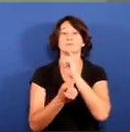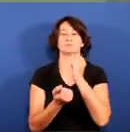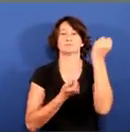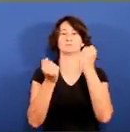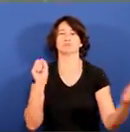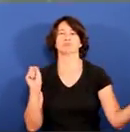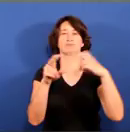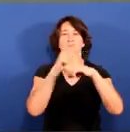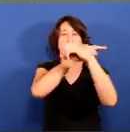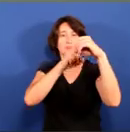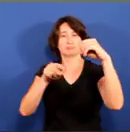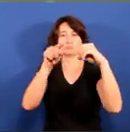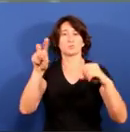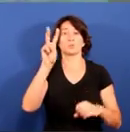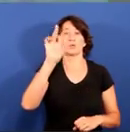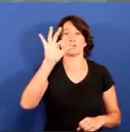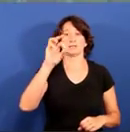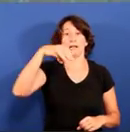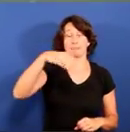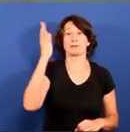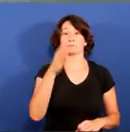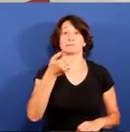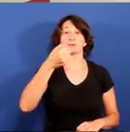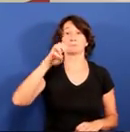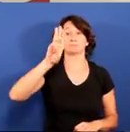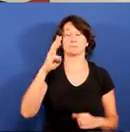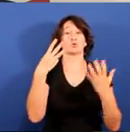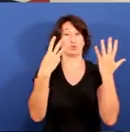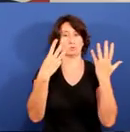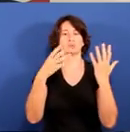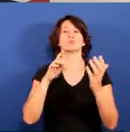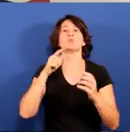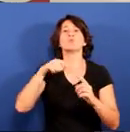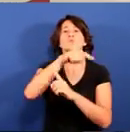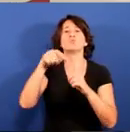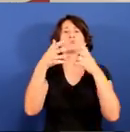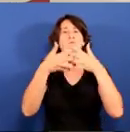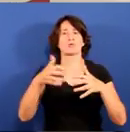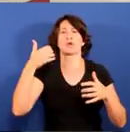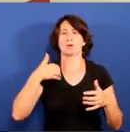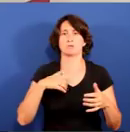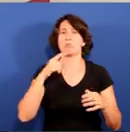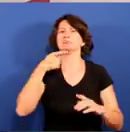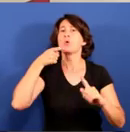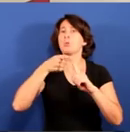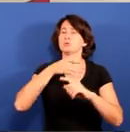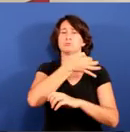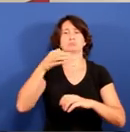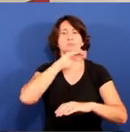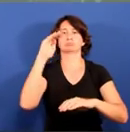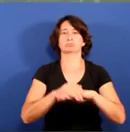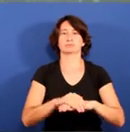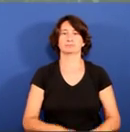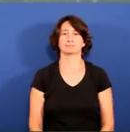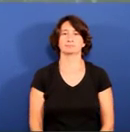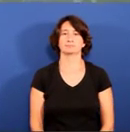zitzaizkion helburuak. A8 autobidearen alternatiba izatea eremu metropoliarrean, eremu horretako errepideen funtzionaltasuna hobetzea,